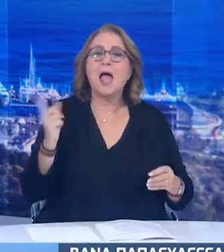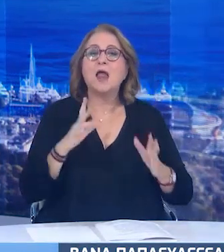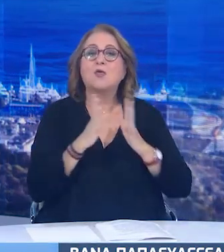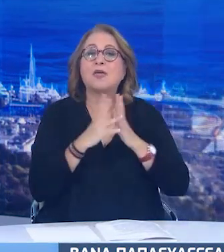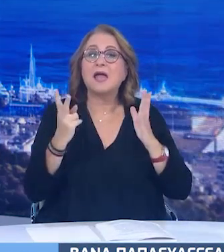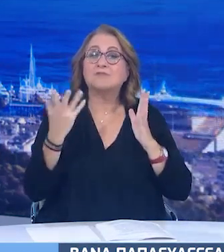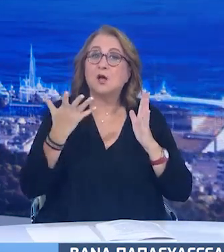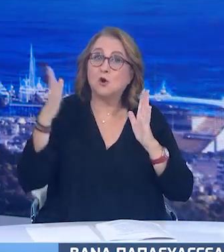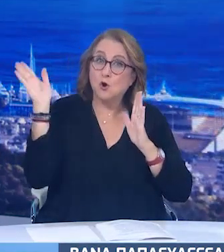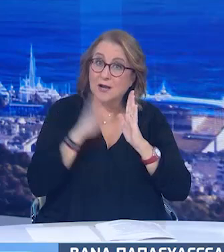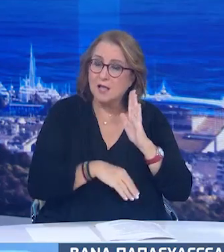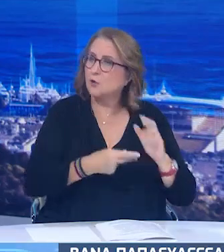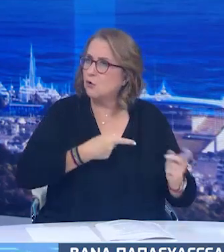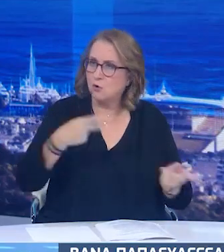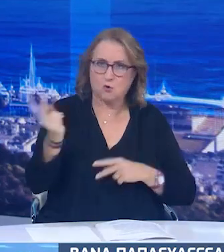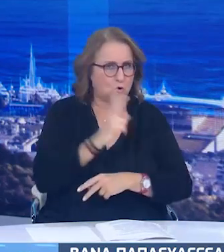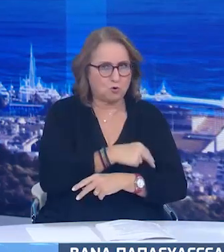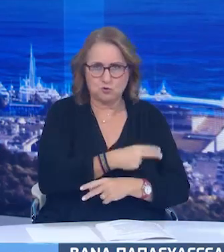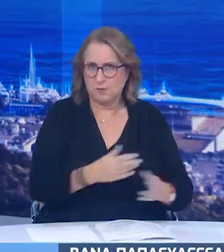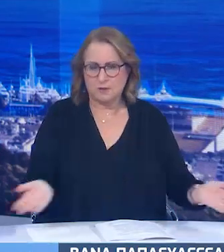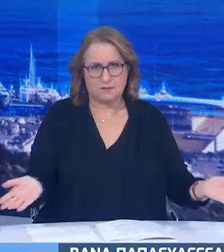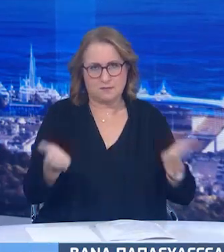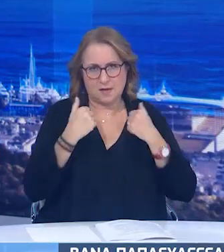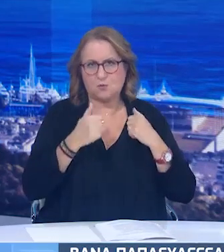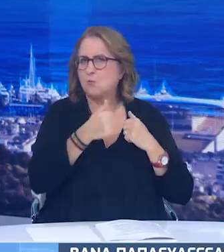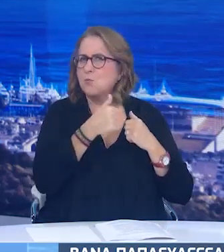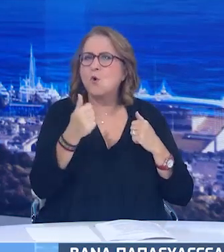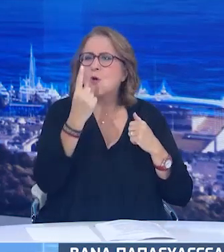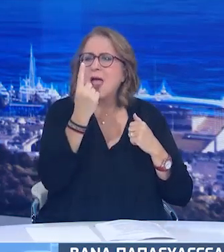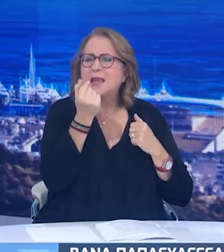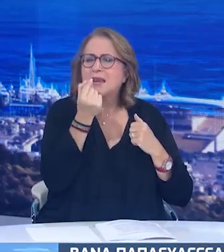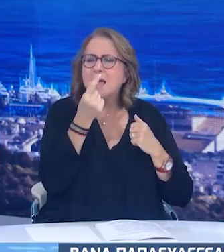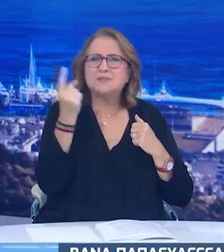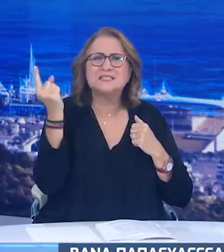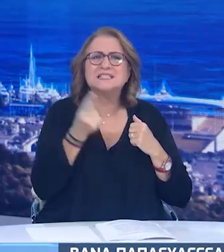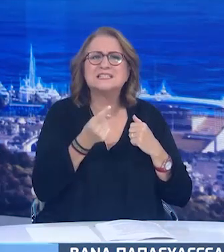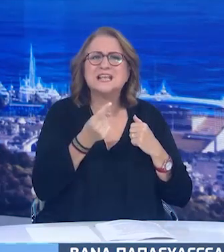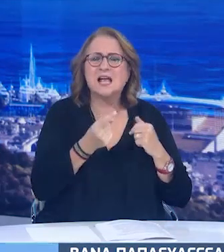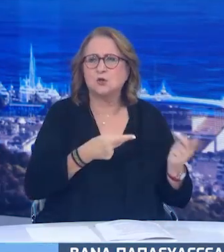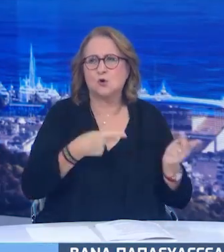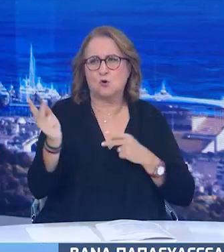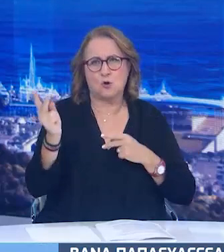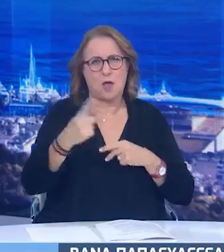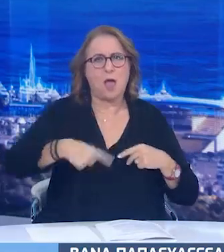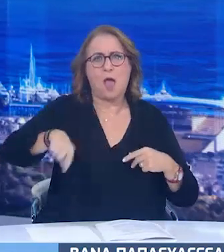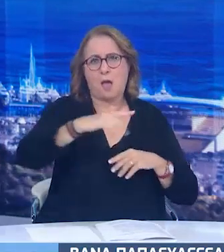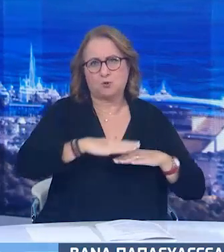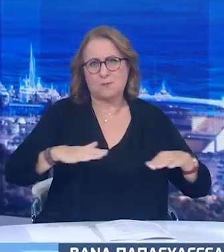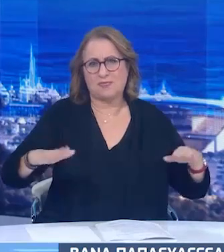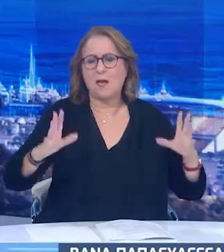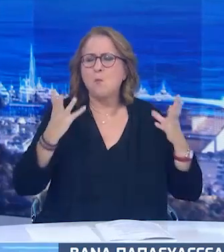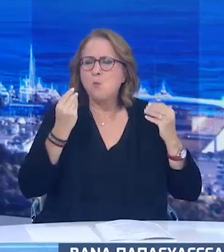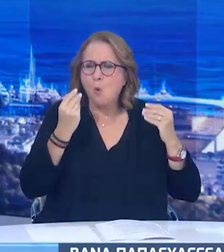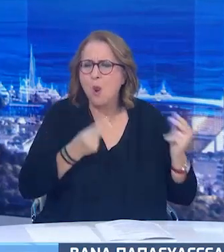17 ετών, που σήμερα αντιπροσωπεύουν μόλις ευτυχώς το 1,5% των ενεργών νοσηλειών.